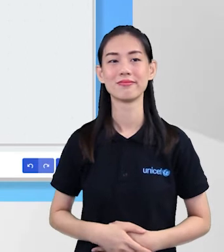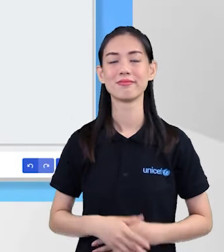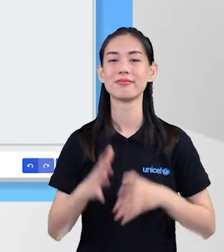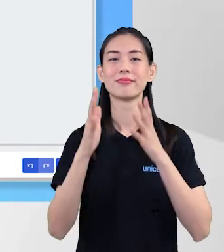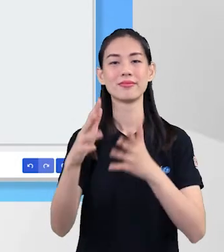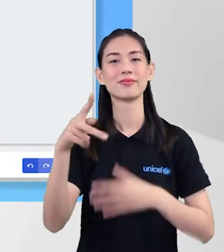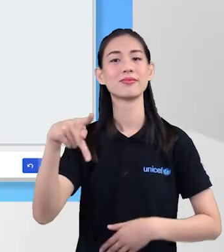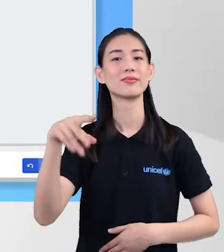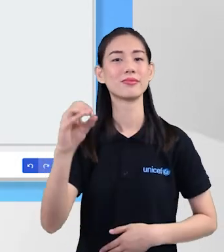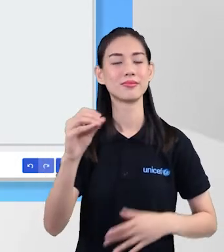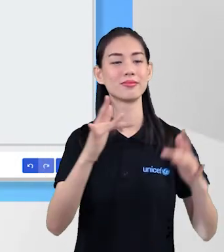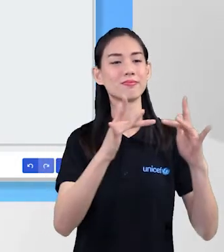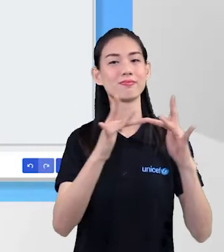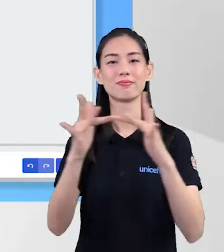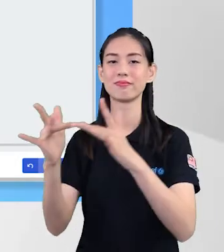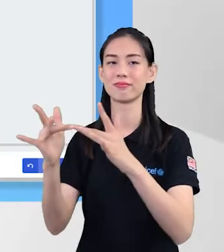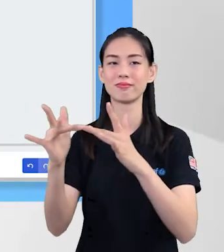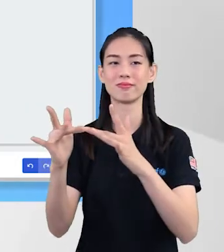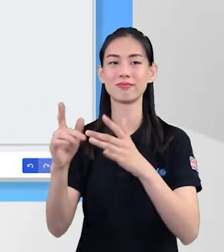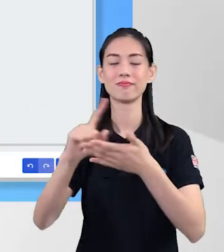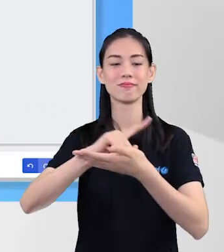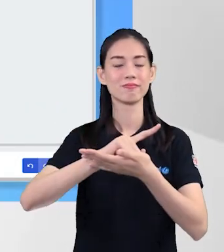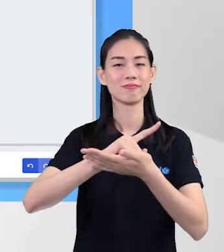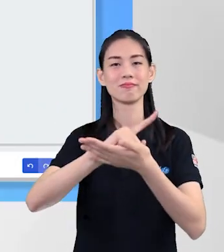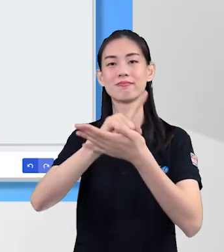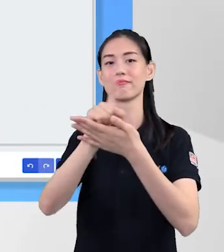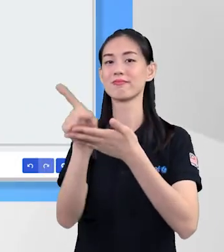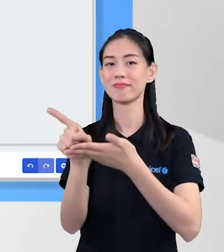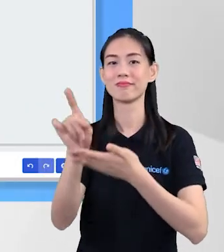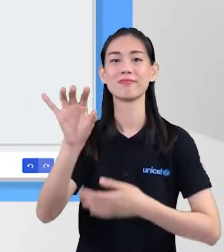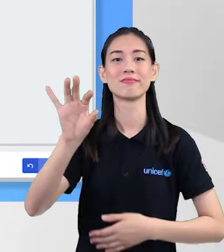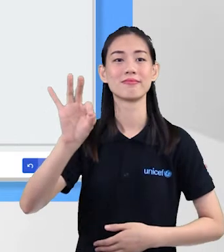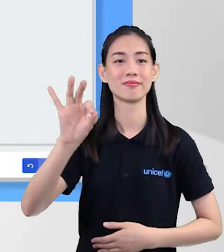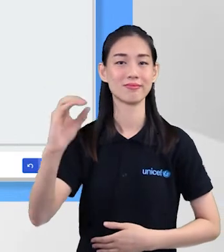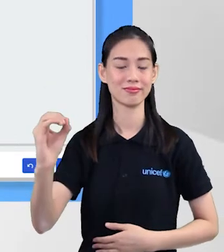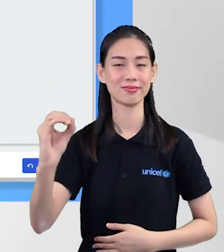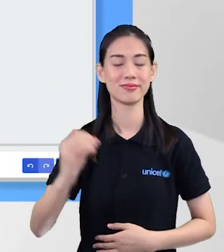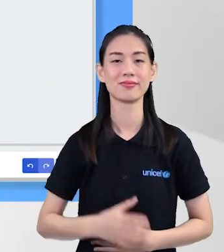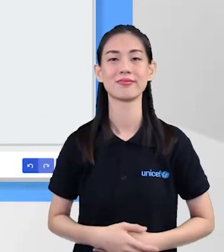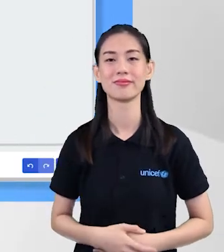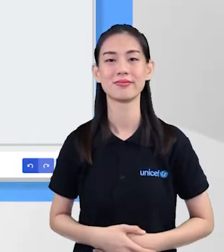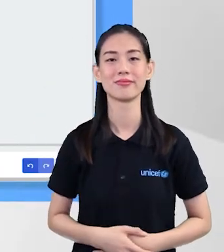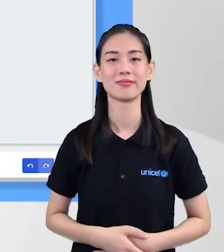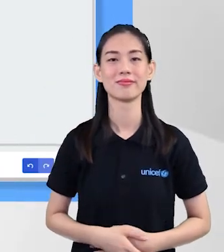Biarkan pin kosong. Tekan tarik block set servo P0 angle to 90 darjah.